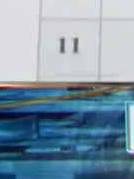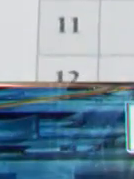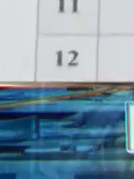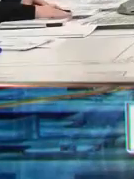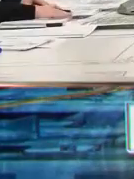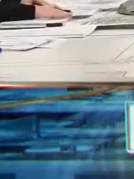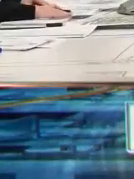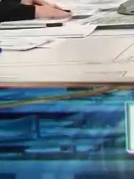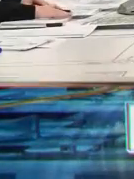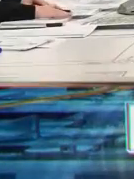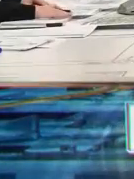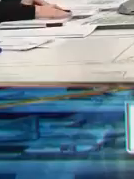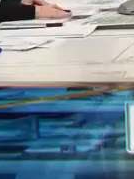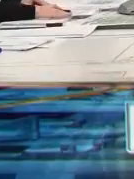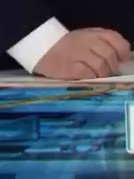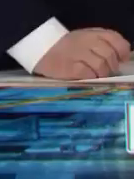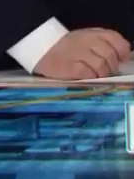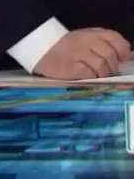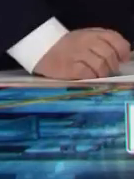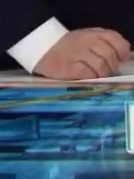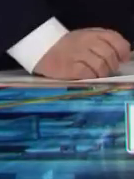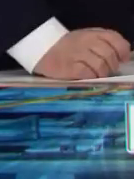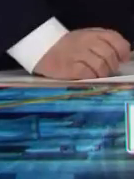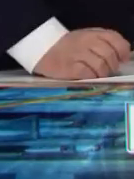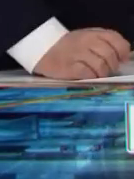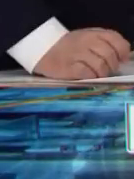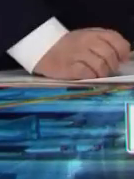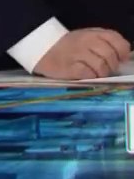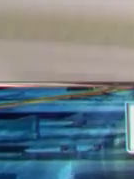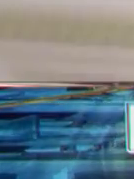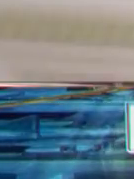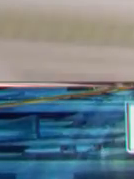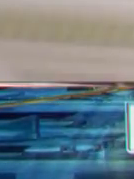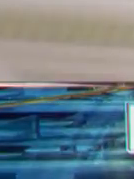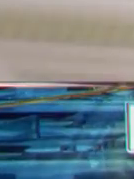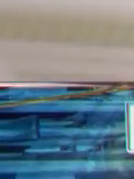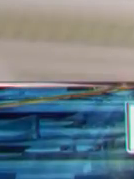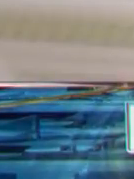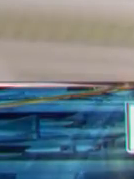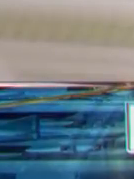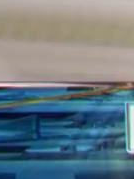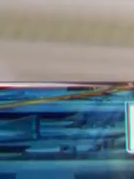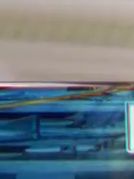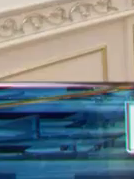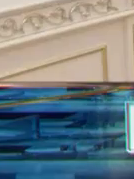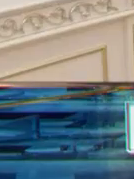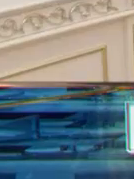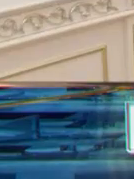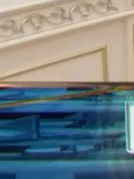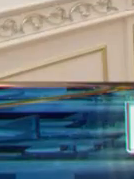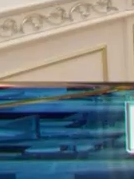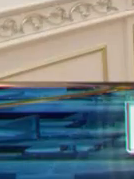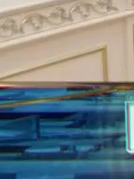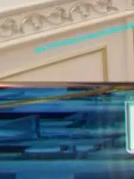Жаңа әліпби диграфсыз болмақ. Бүгін мемлекет басшысының төрағалығымен қазақ тілі әліпбиін латын графикасына көшіру бойынша кеңес